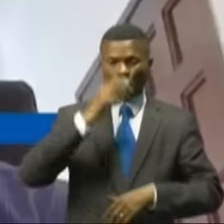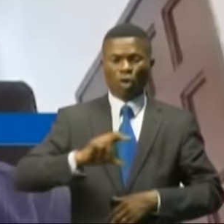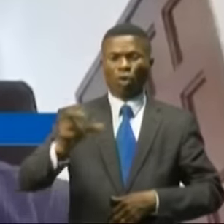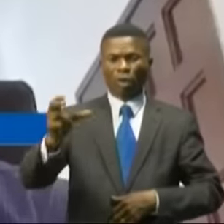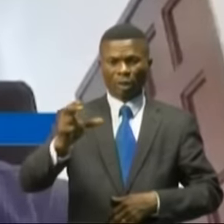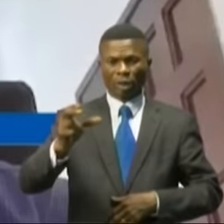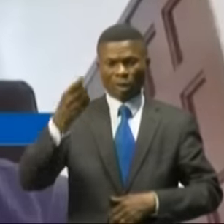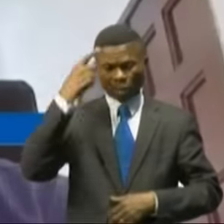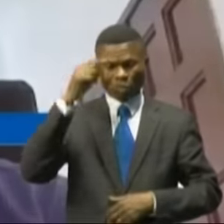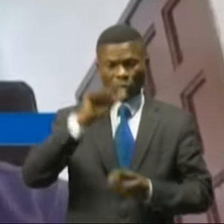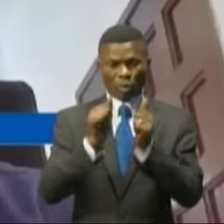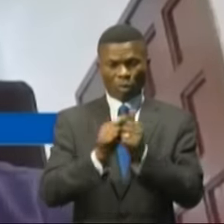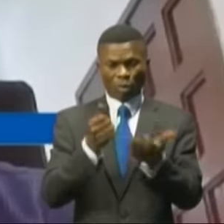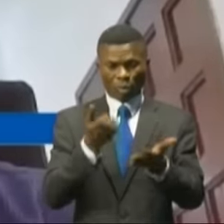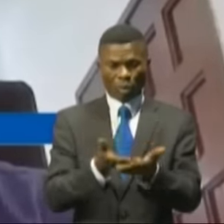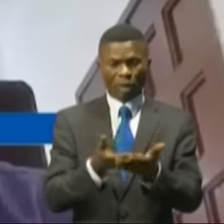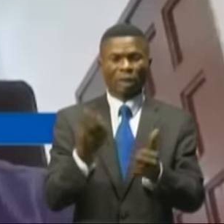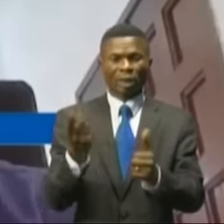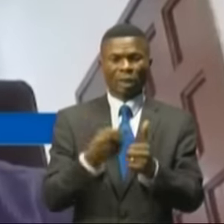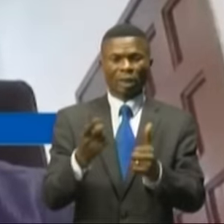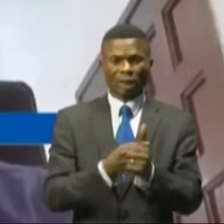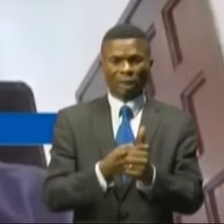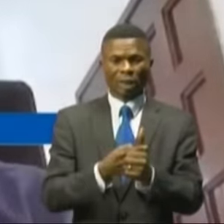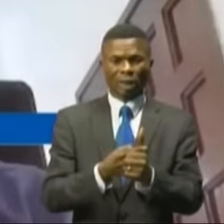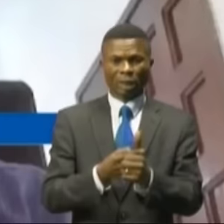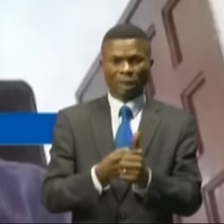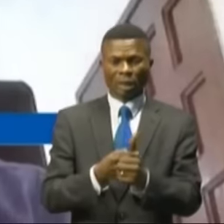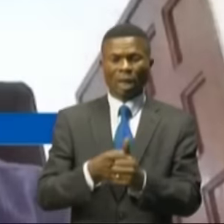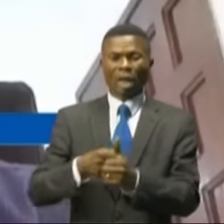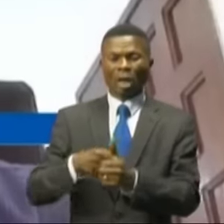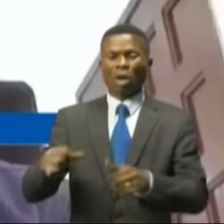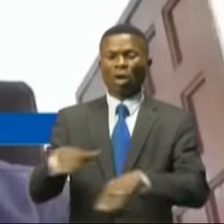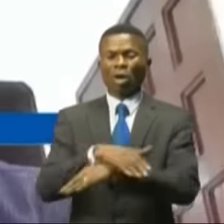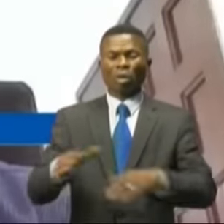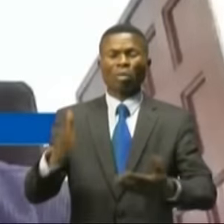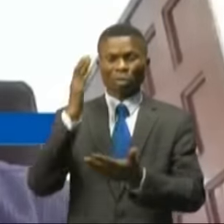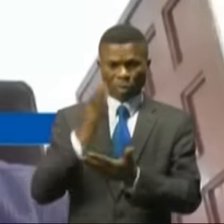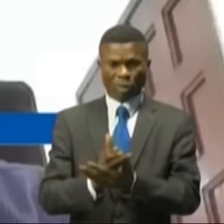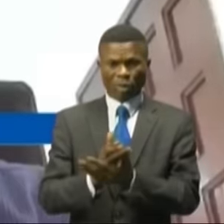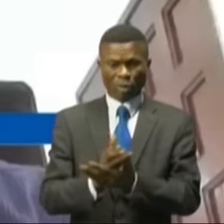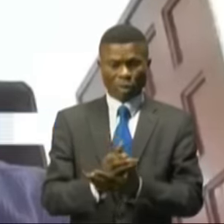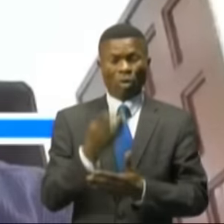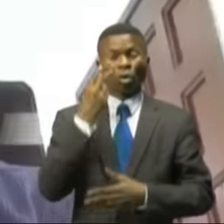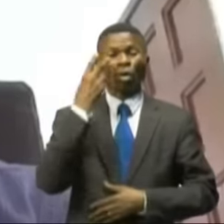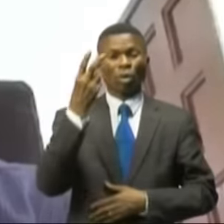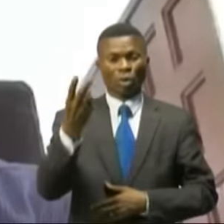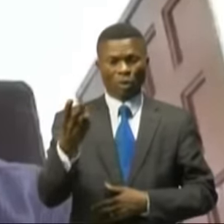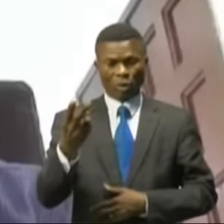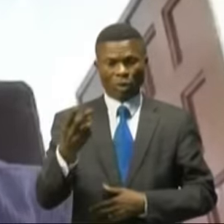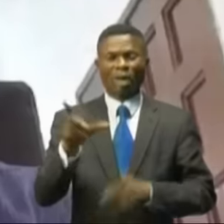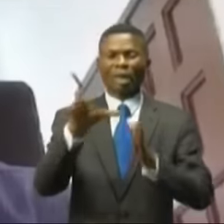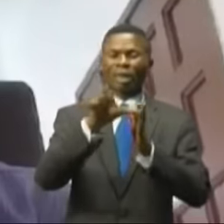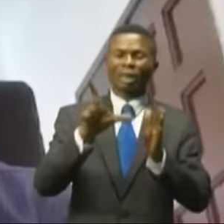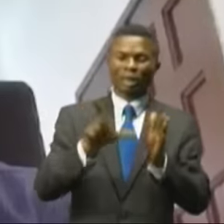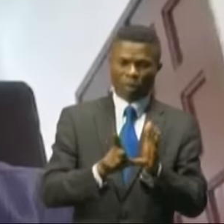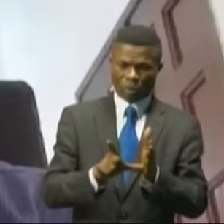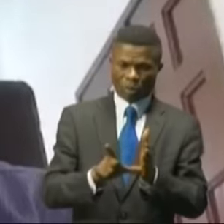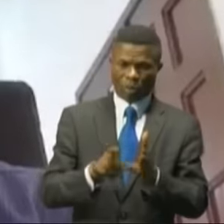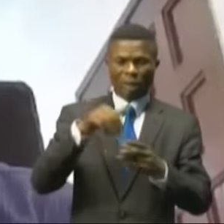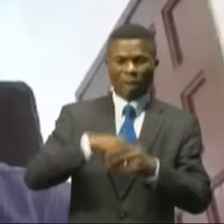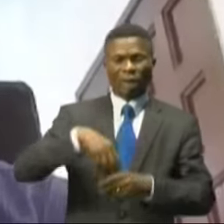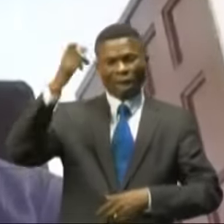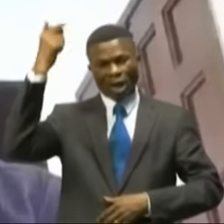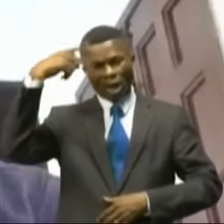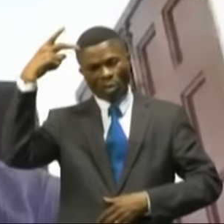progresser ces domaines, il faut aussi attaquer aux différentes barrières qui se voient peut-être dans les lois, dans les